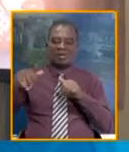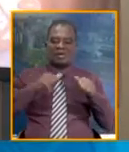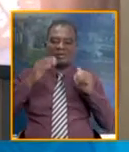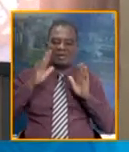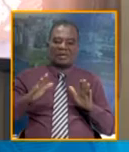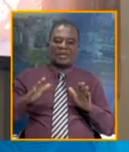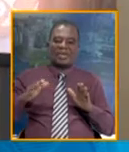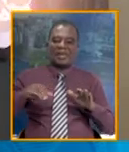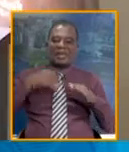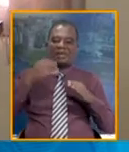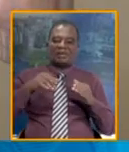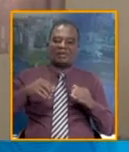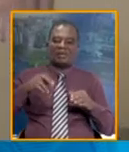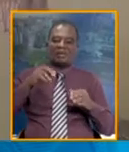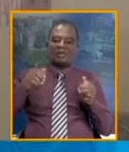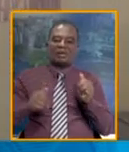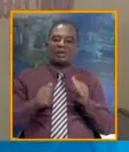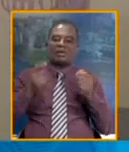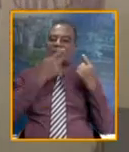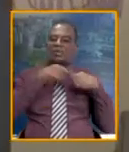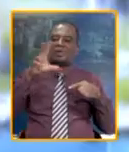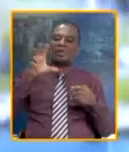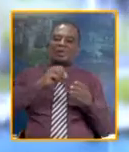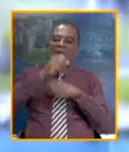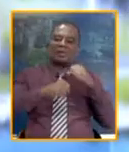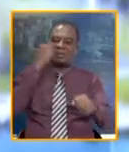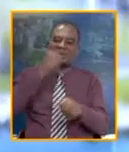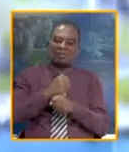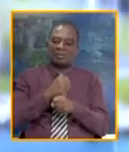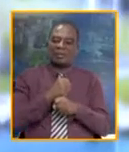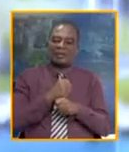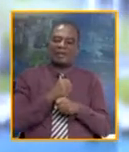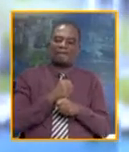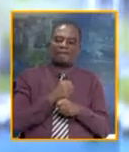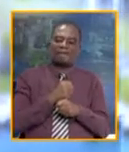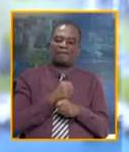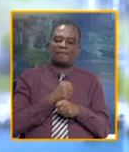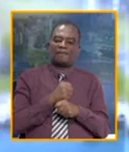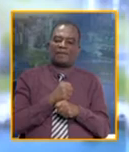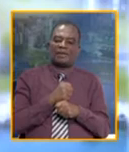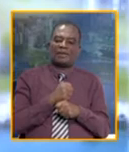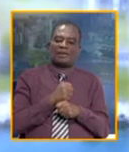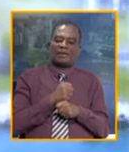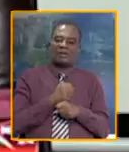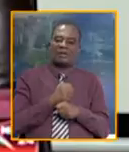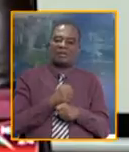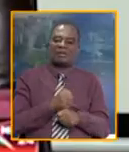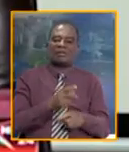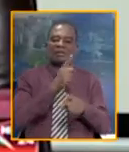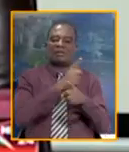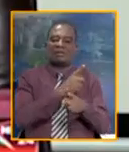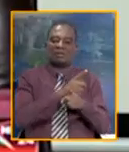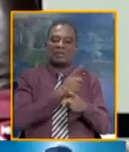Akissé, installé au Niger depuis plus d'une trentaine d'années. Toujours au Niger, la garde à vue de